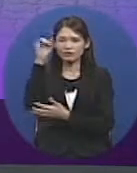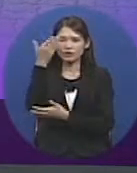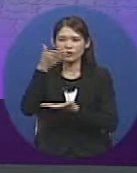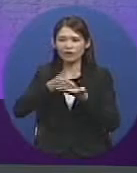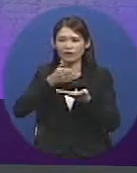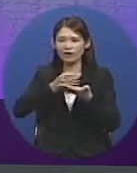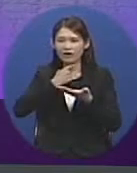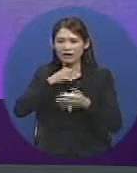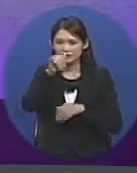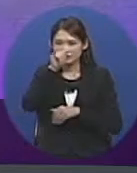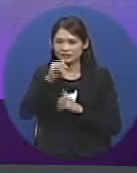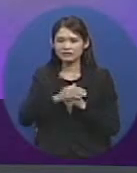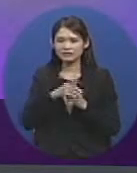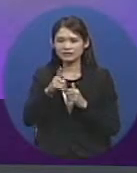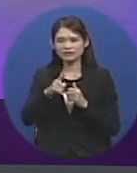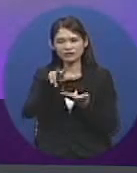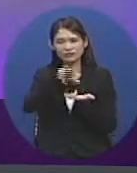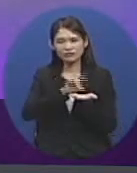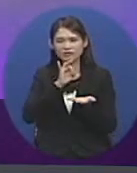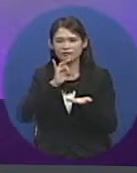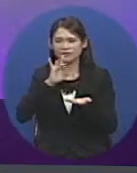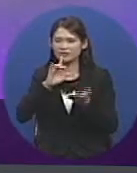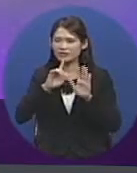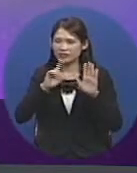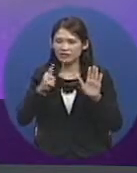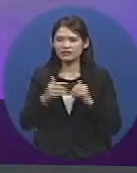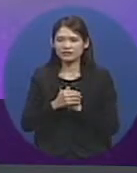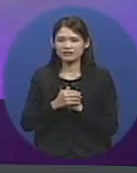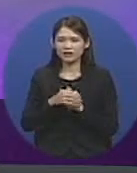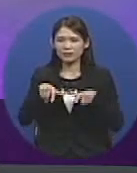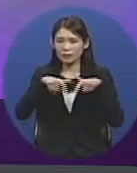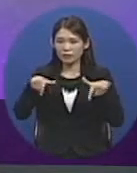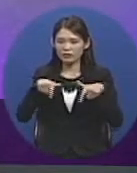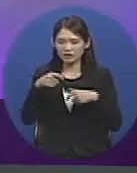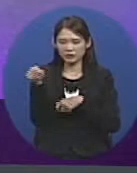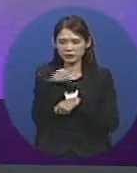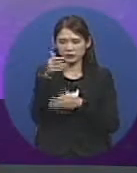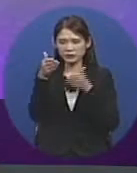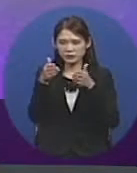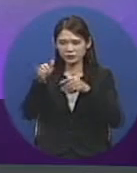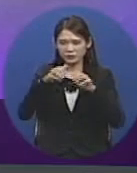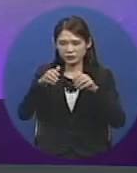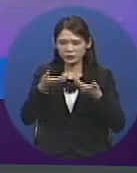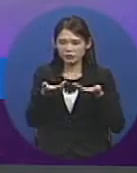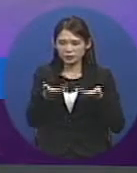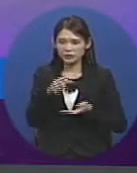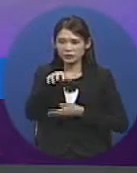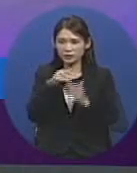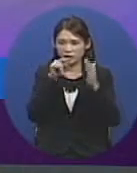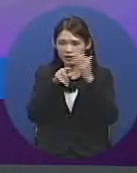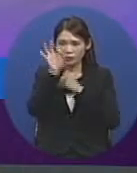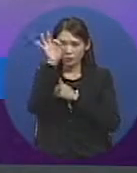적이 있었습니다. 그것만이 아닙니다. 평상시 고속도로 휴게소를 가보면 장애인 전용